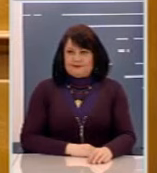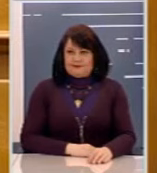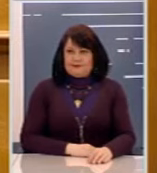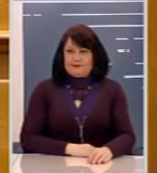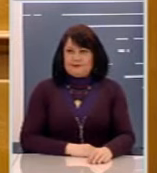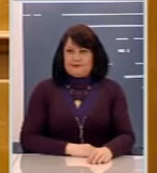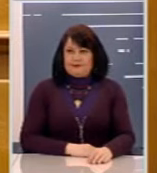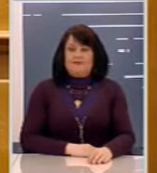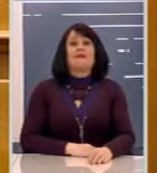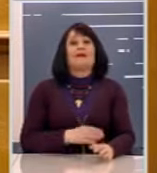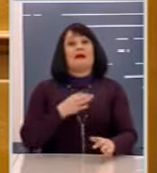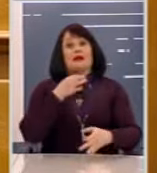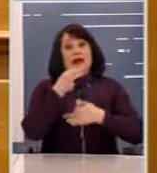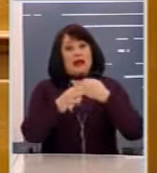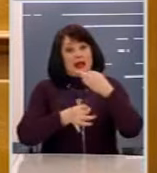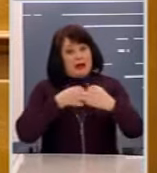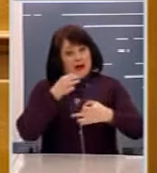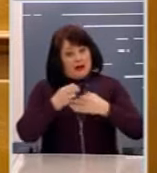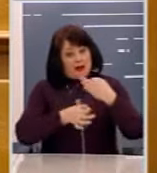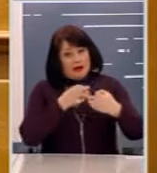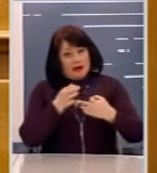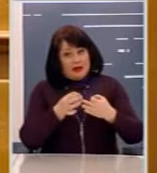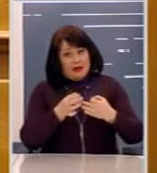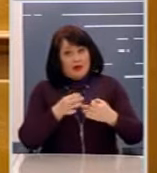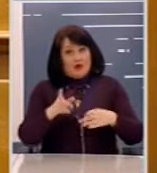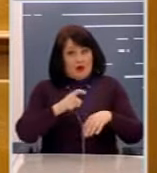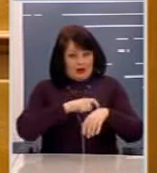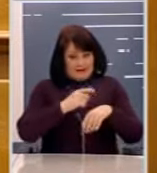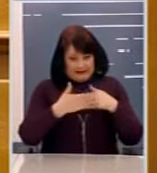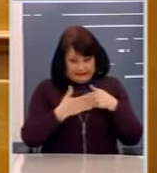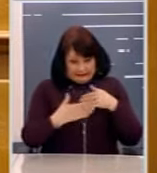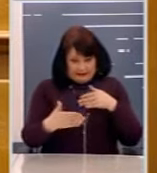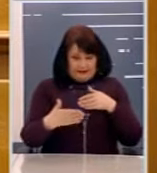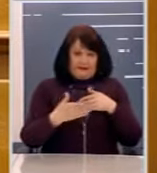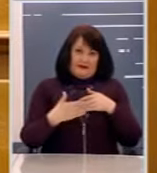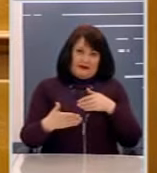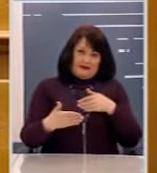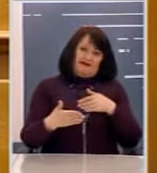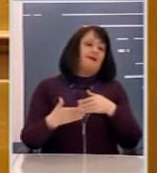Συνιστώ λοιπόν σε αυτή τη φάση